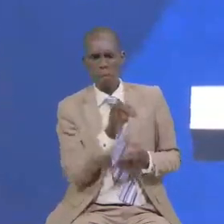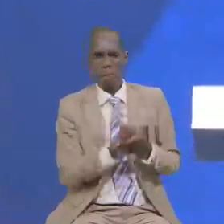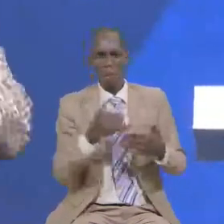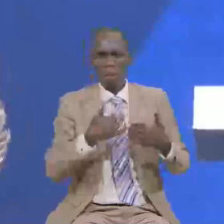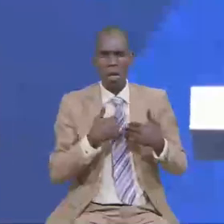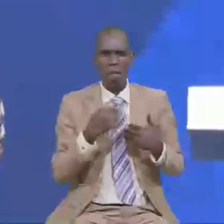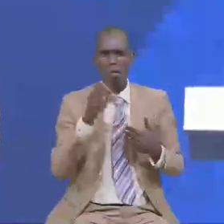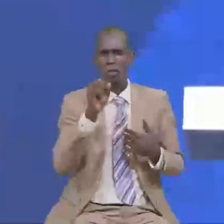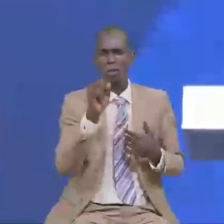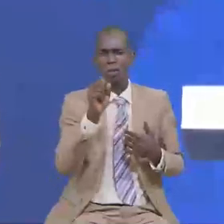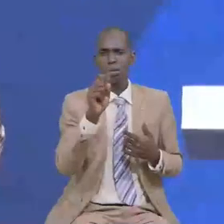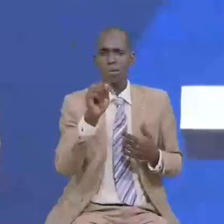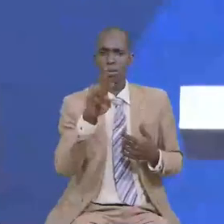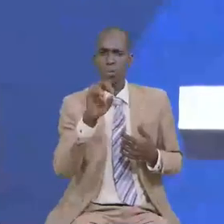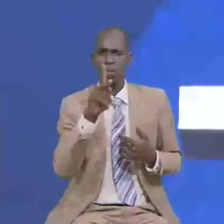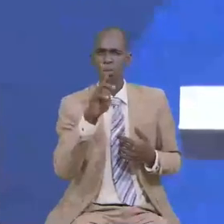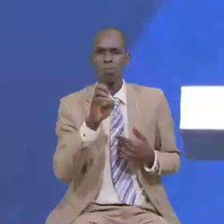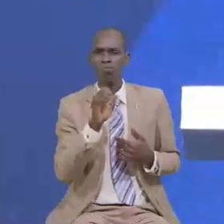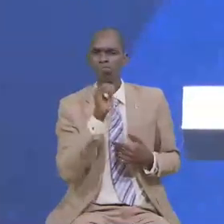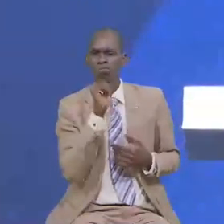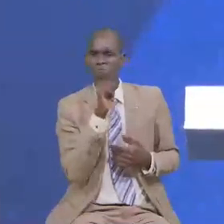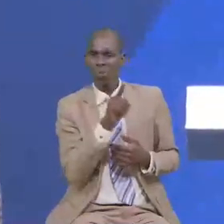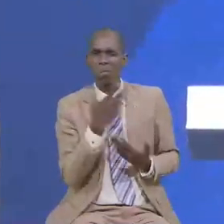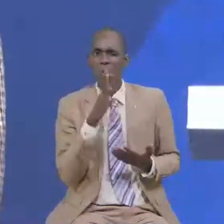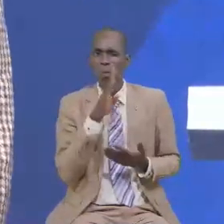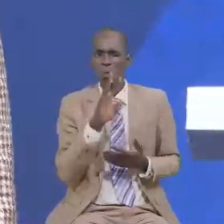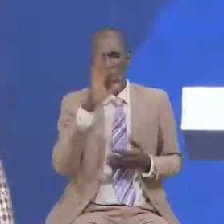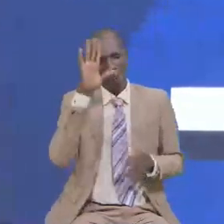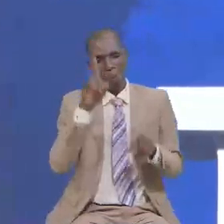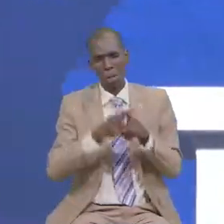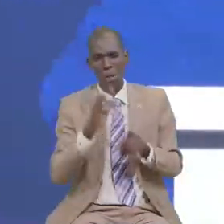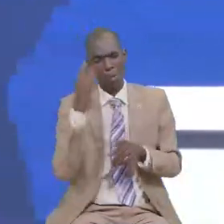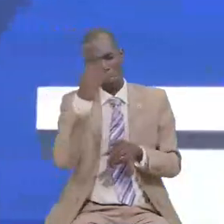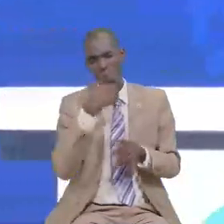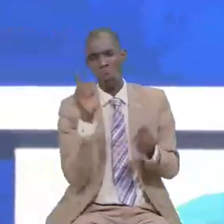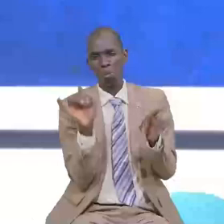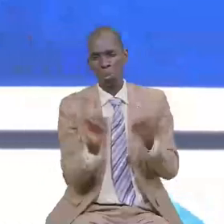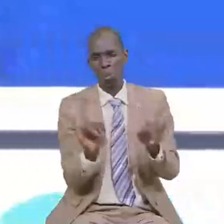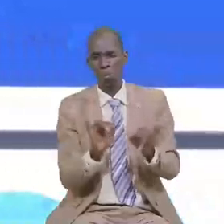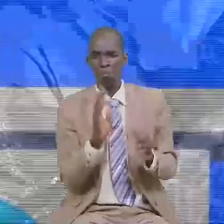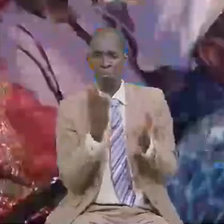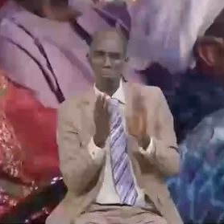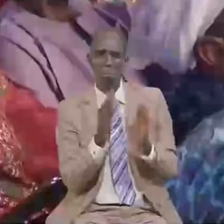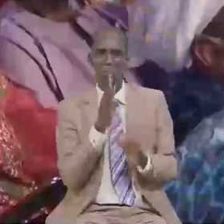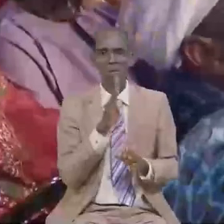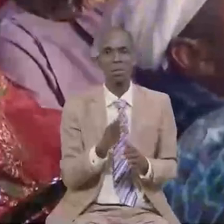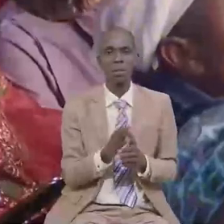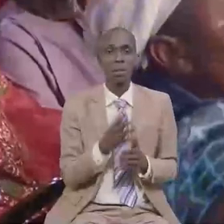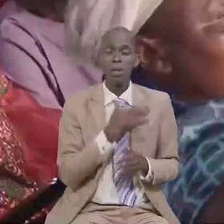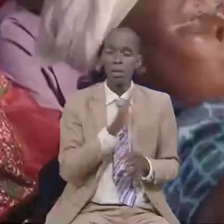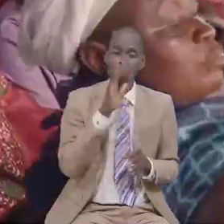qui avait l'hémiplégie? Non, ce n'est pas lui. C'est son frère jumeau. et tu vas